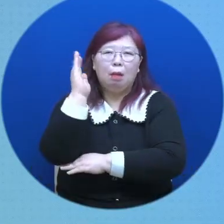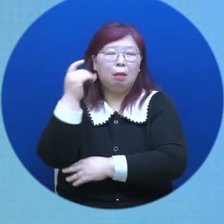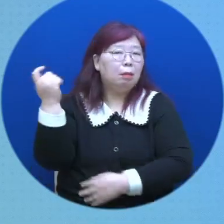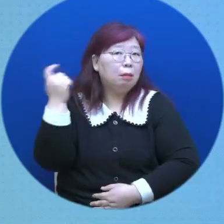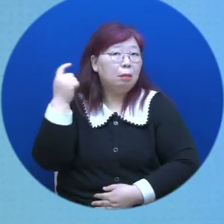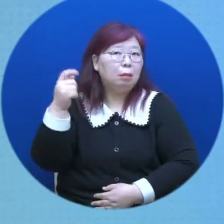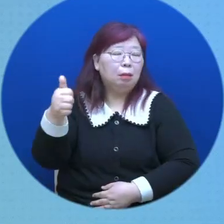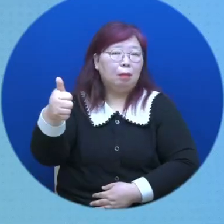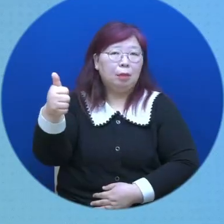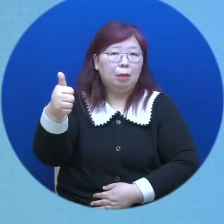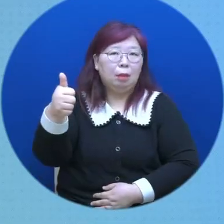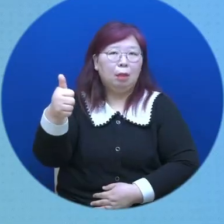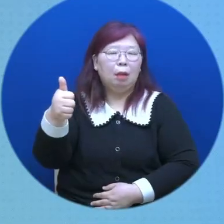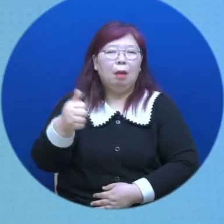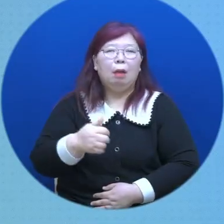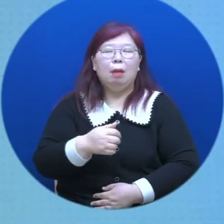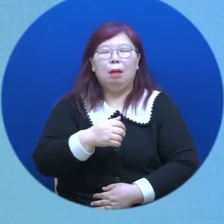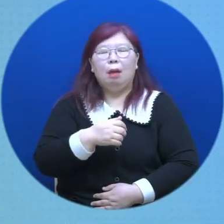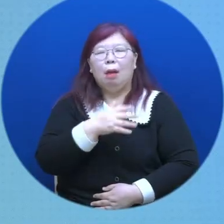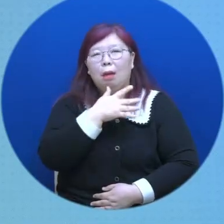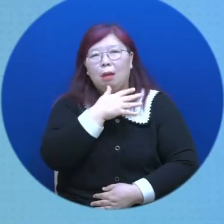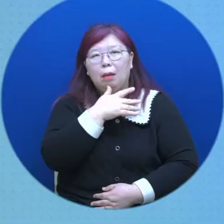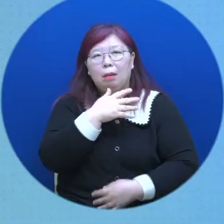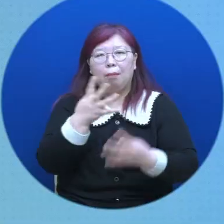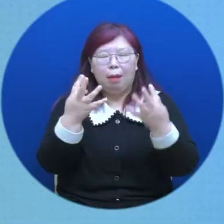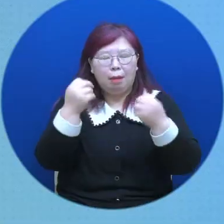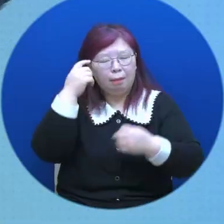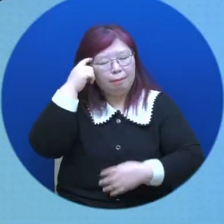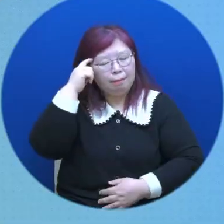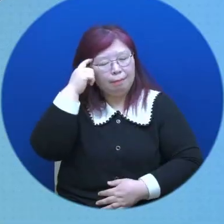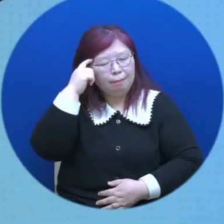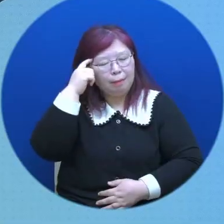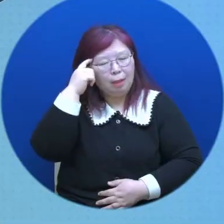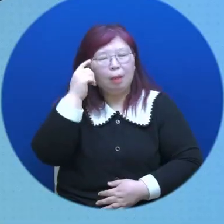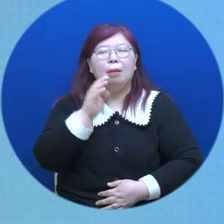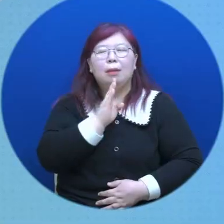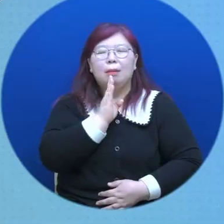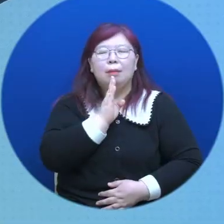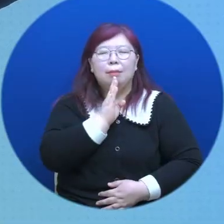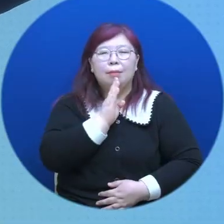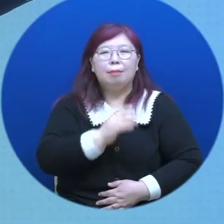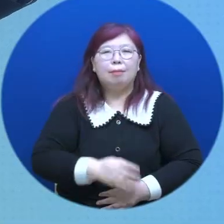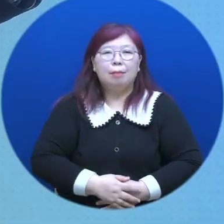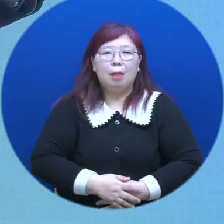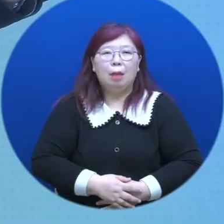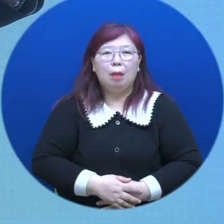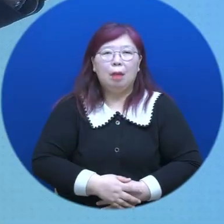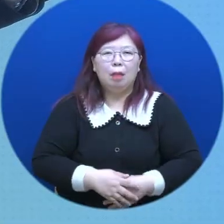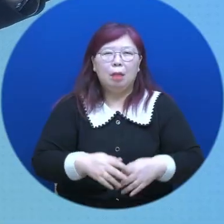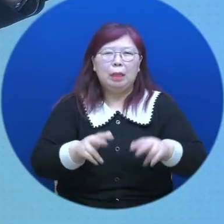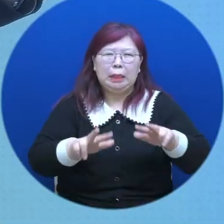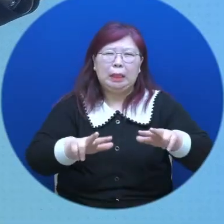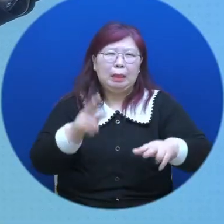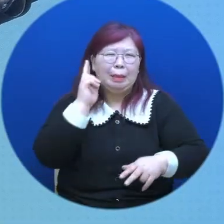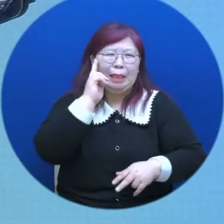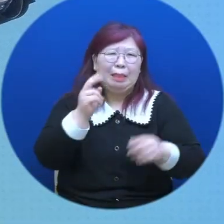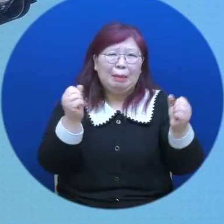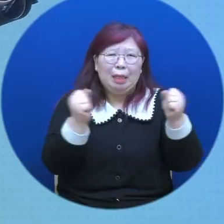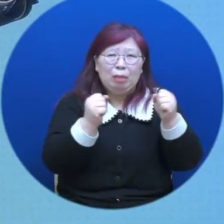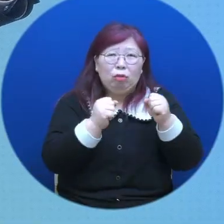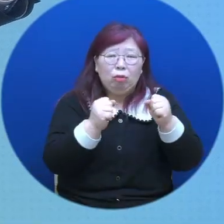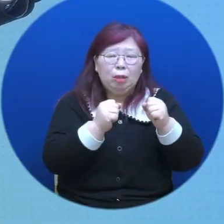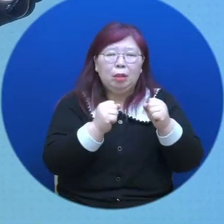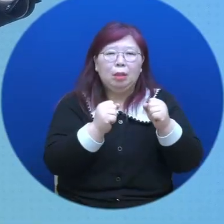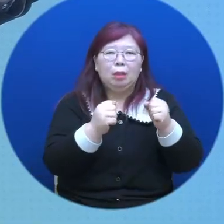빅터 프랭클은 많은 생각을 합니다. 그렇구나. 혹독한 추위로